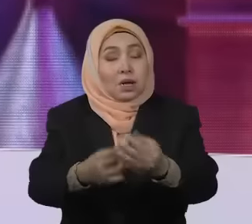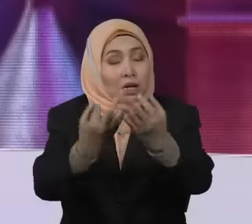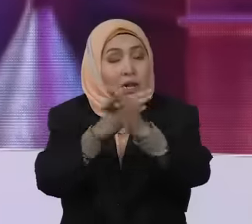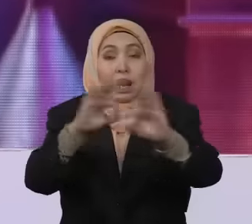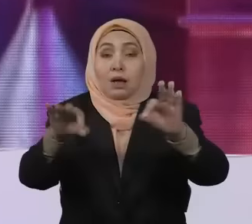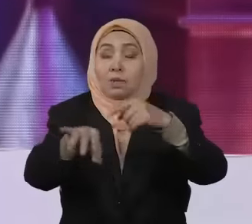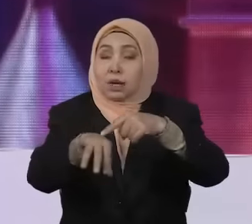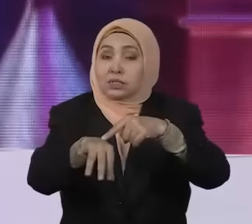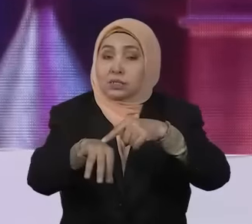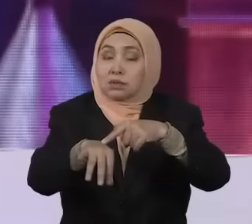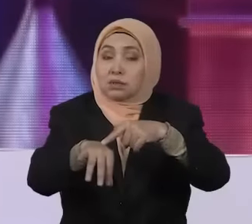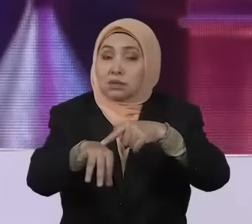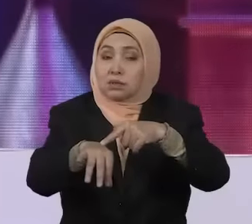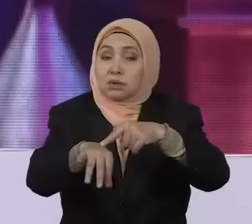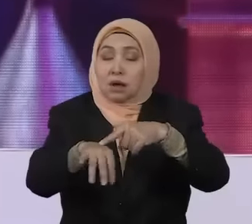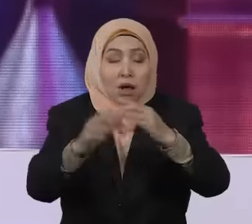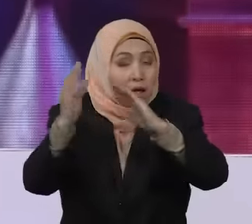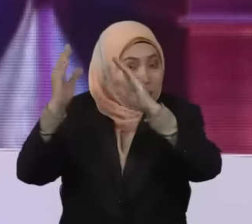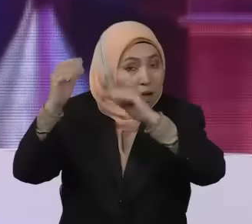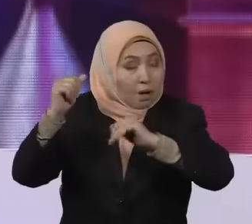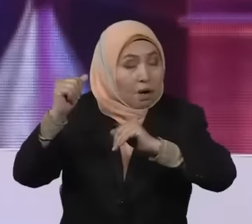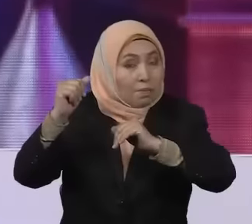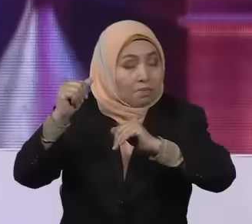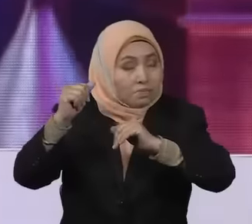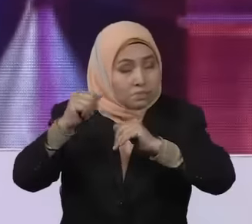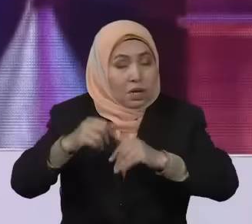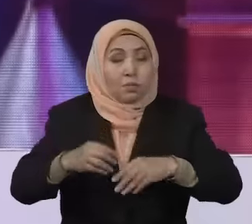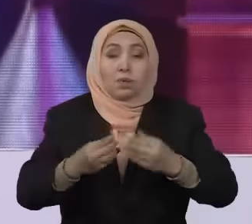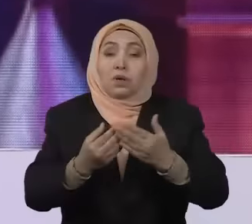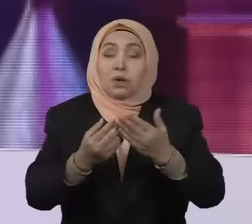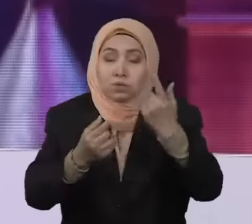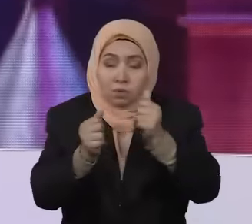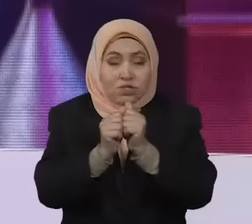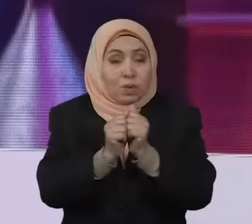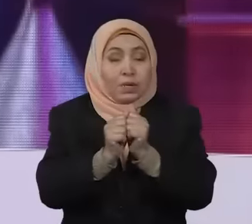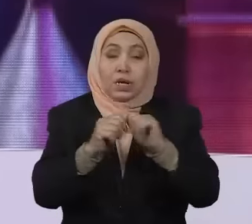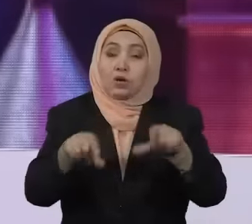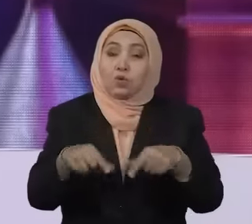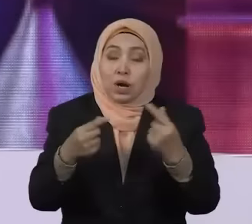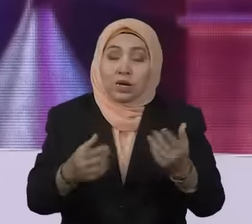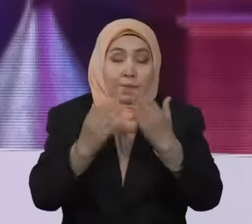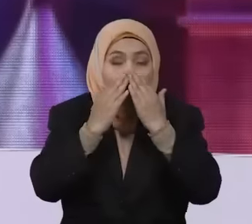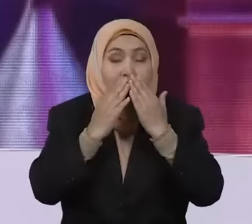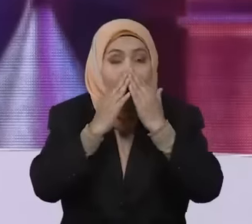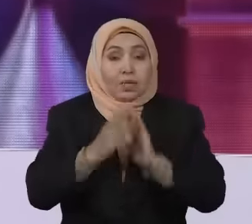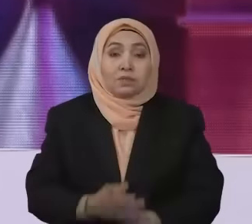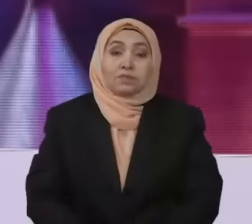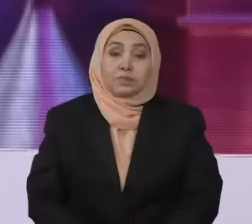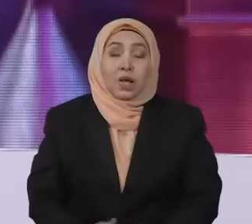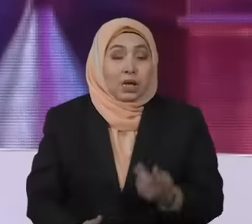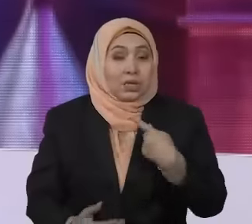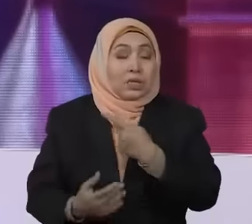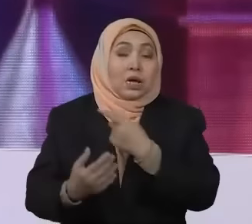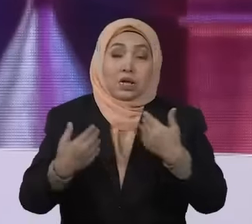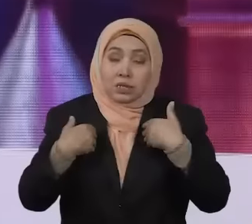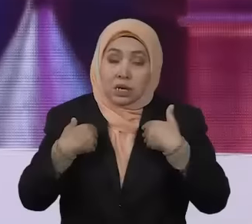kelapangan waktu, masa, dan moga-moga terus dipermudahkan Allah SWT untuk bersama dengan Al-Quranul Karim. Amin ya Rabbal Alamin. Amin. Kita